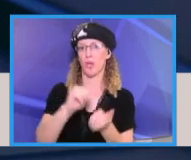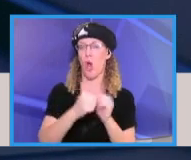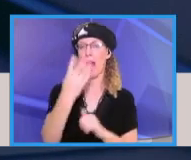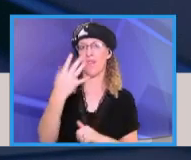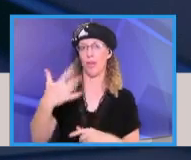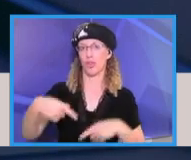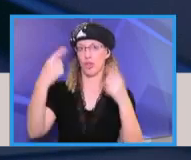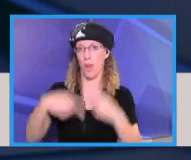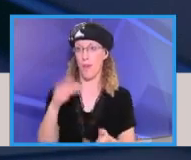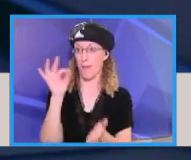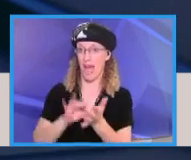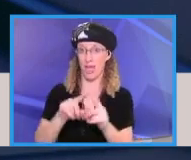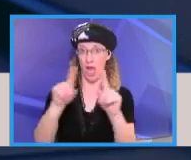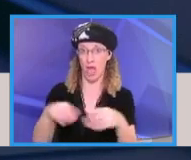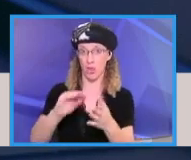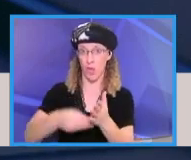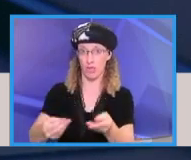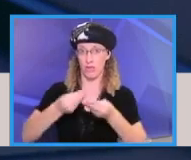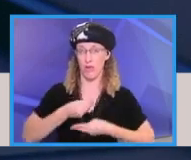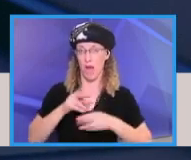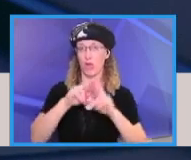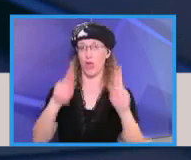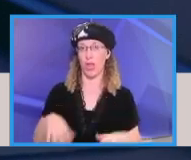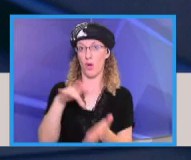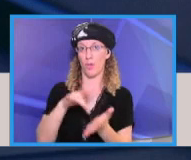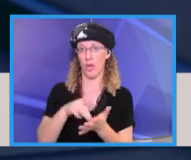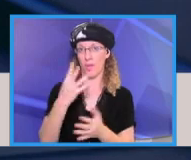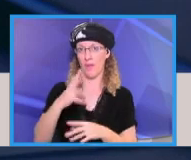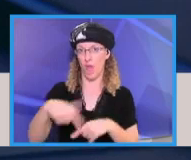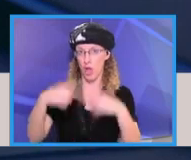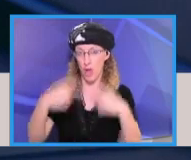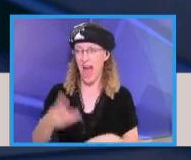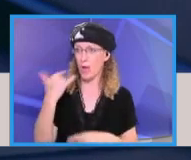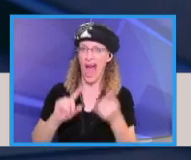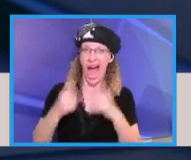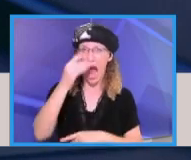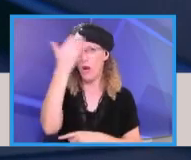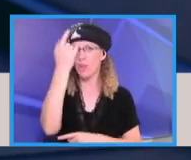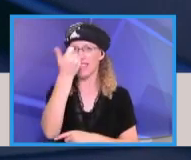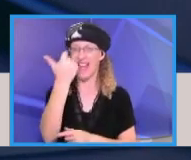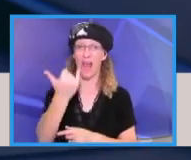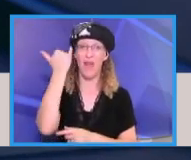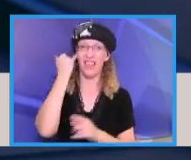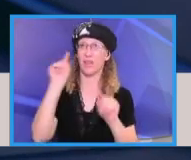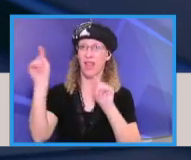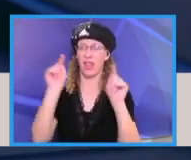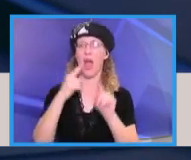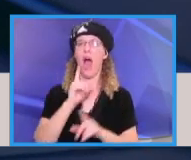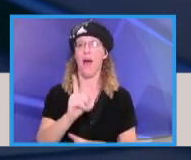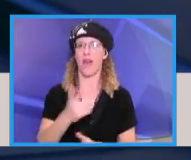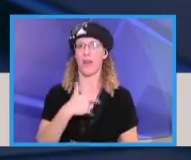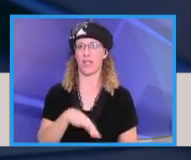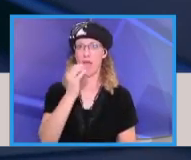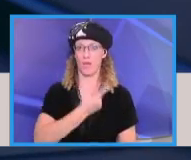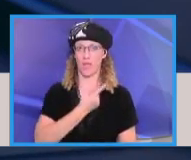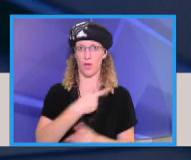החשבונית, וברשויות המקומיות 45 יום. היו גם החרגות כאלה ואחרות לגבי עבודות קבלניות. אבל מצאנו את עצמנו